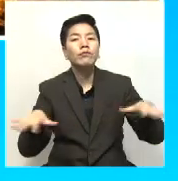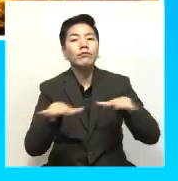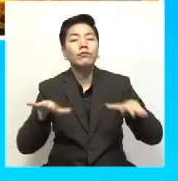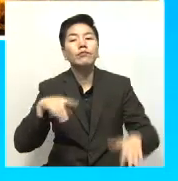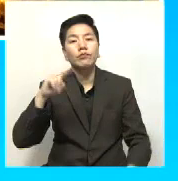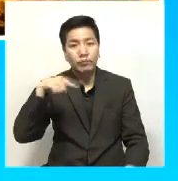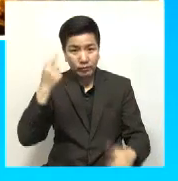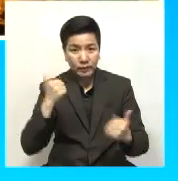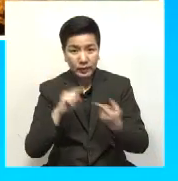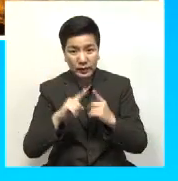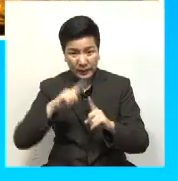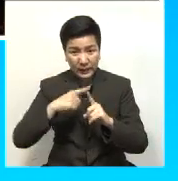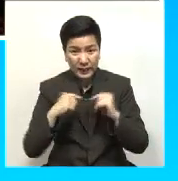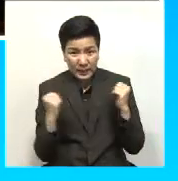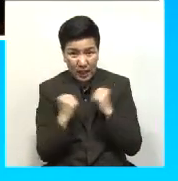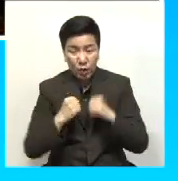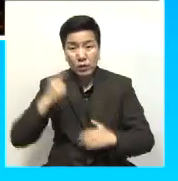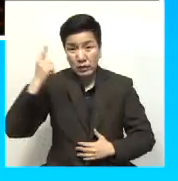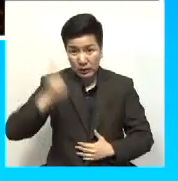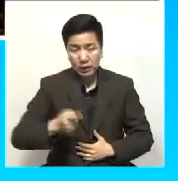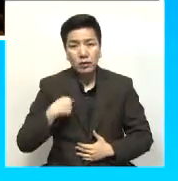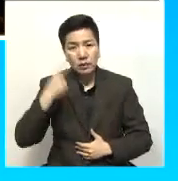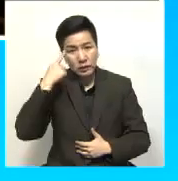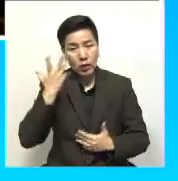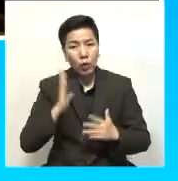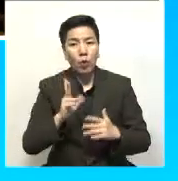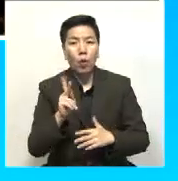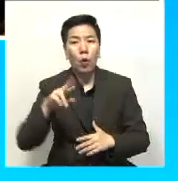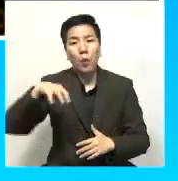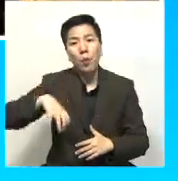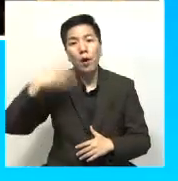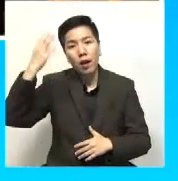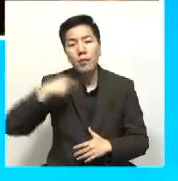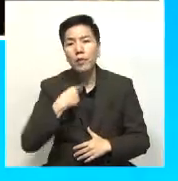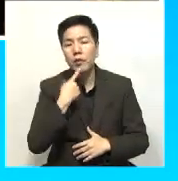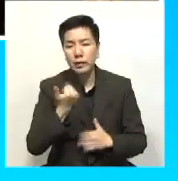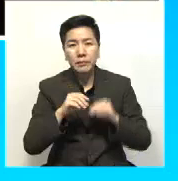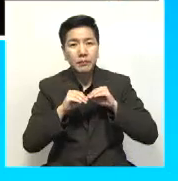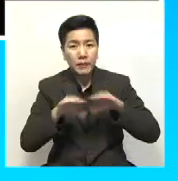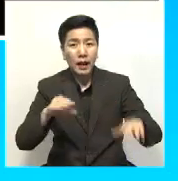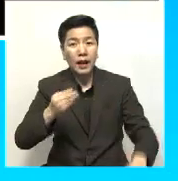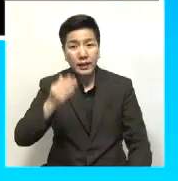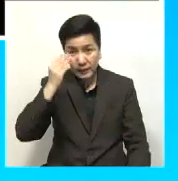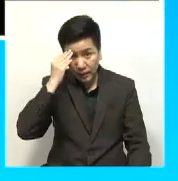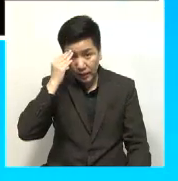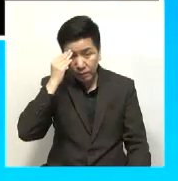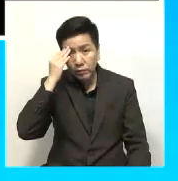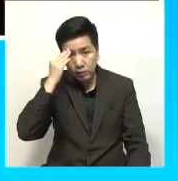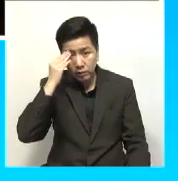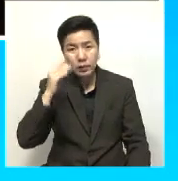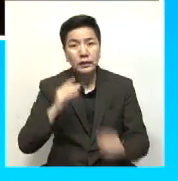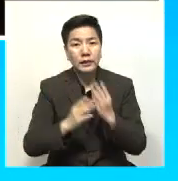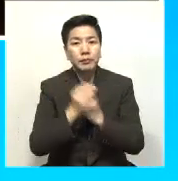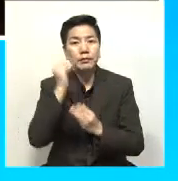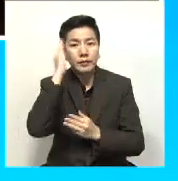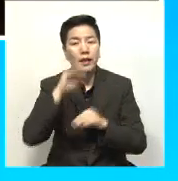นฤดูหนาวที่แท้จริงเนี่ยทางกรมอุตุนิยมวิทยาคาดว่าจะประกาศให้ทราบประมาณสัปด